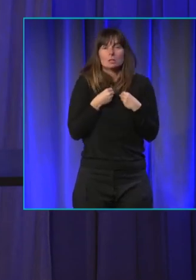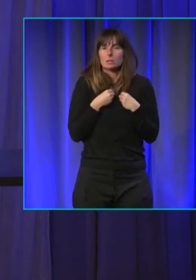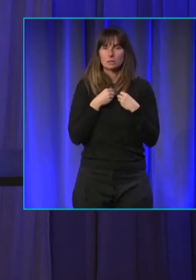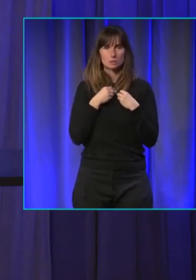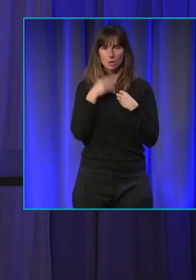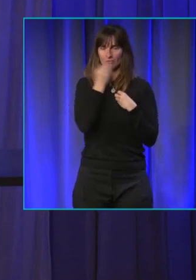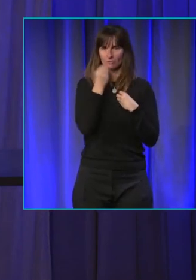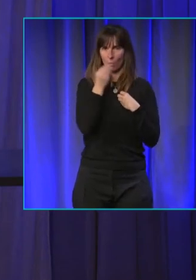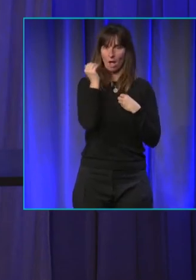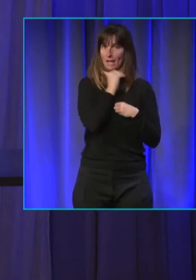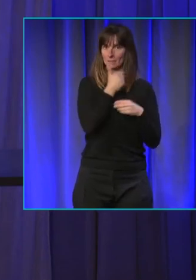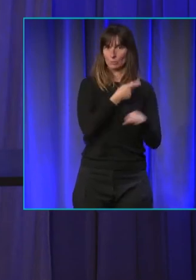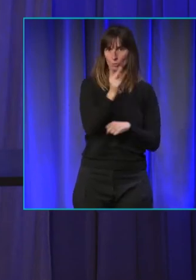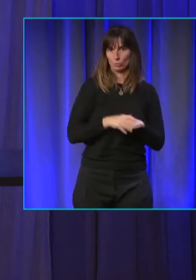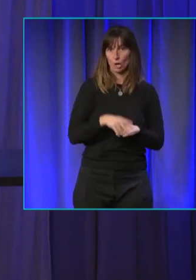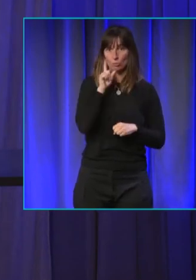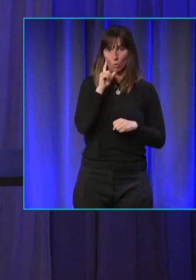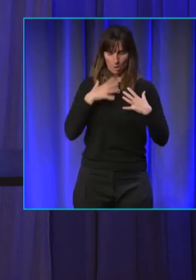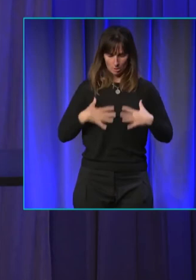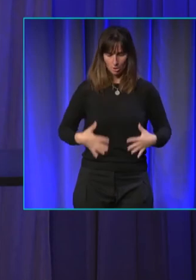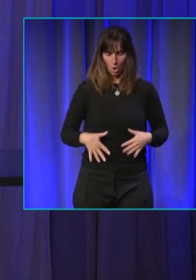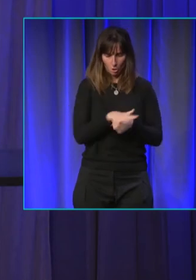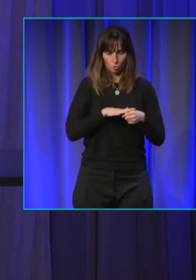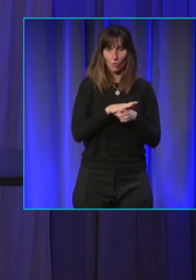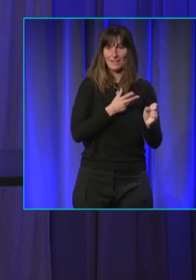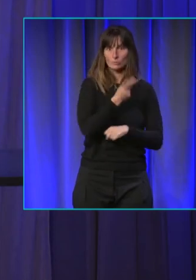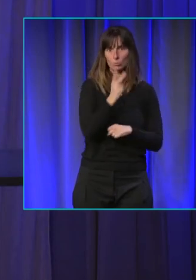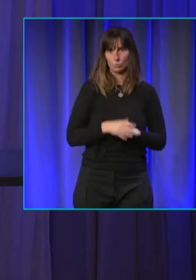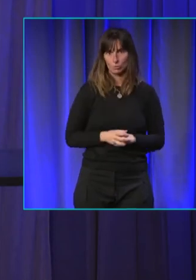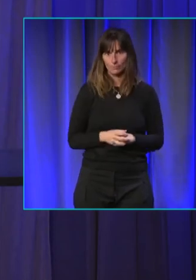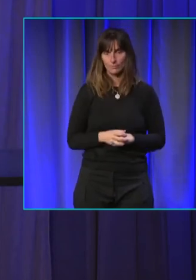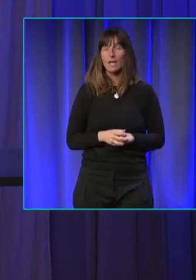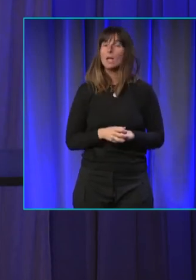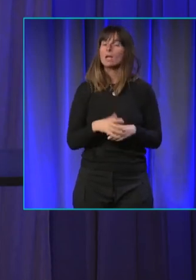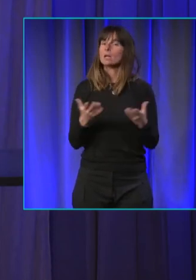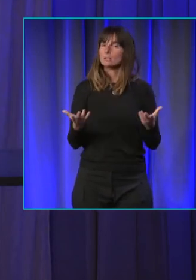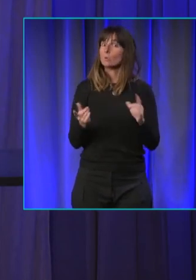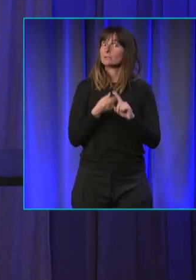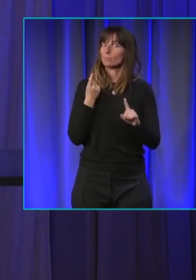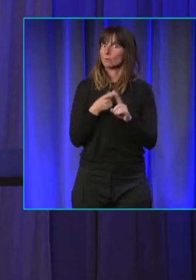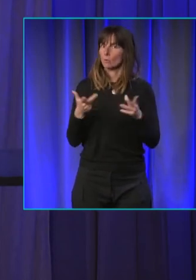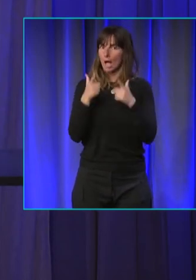d'échange relative au poids, elle est plus importante. Donc il va falloir être très vigilant